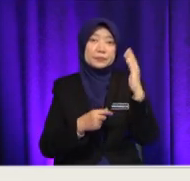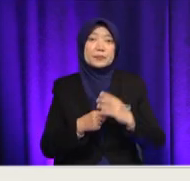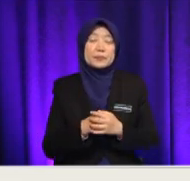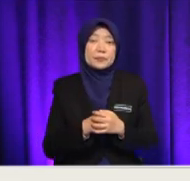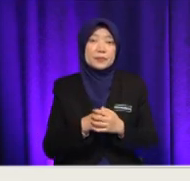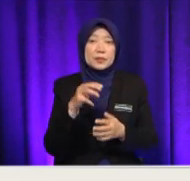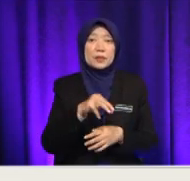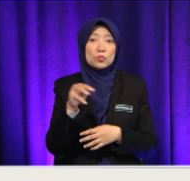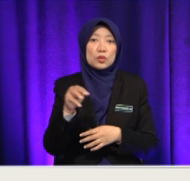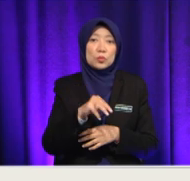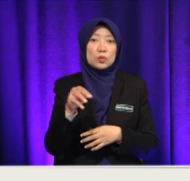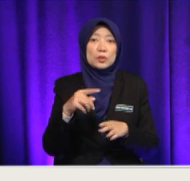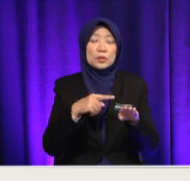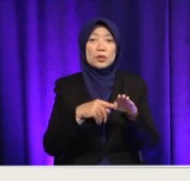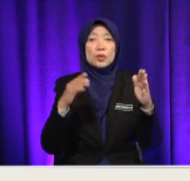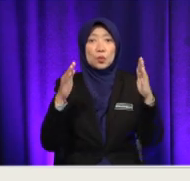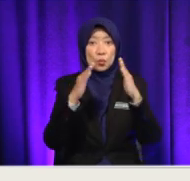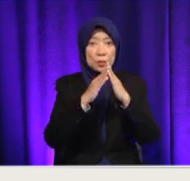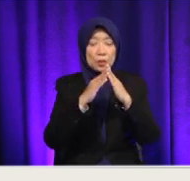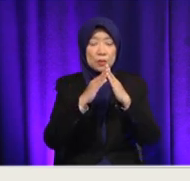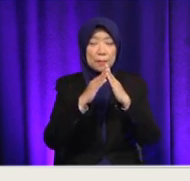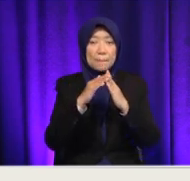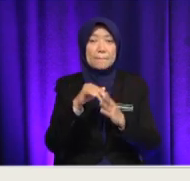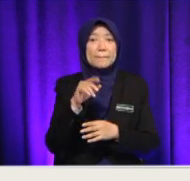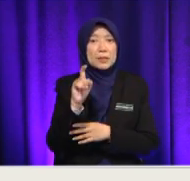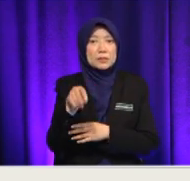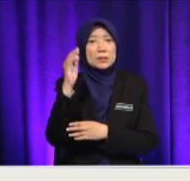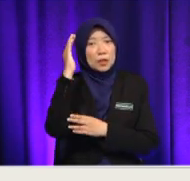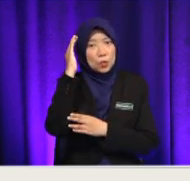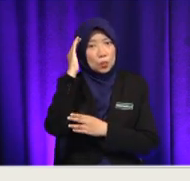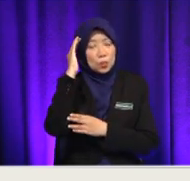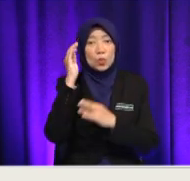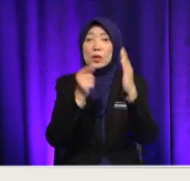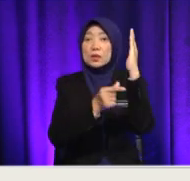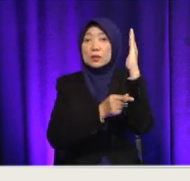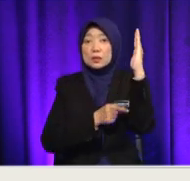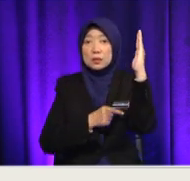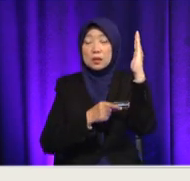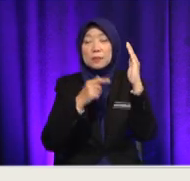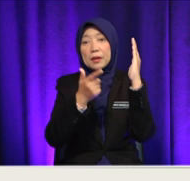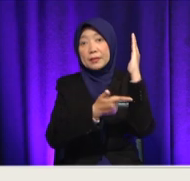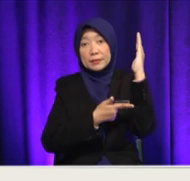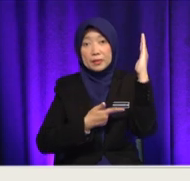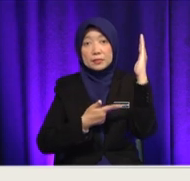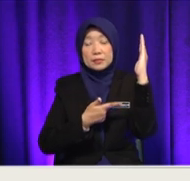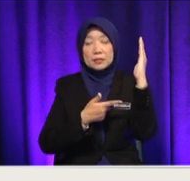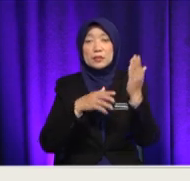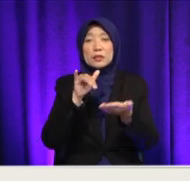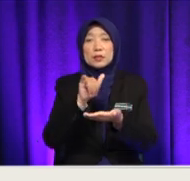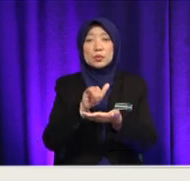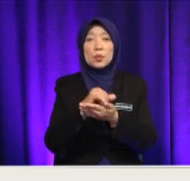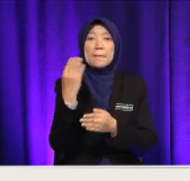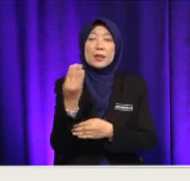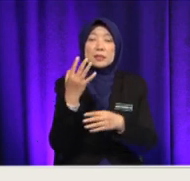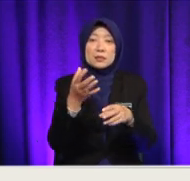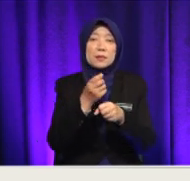Murid-murid di rumah pun kena tahu bahawa getah asli ni ataupun nama lain itu latex itu biasanya didapati